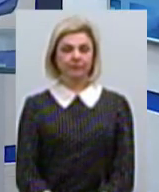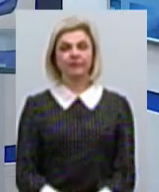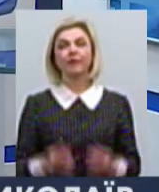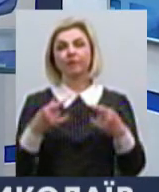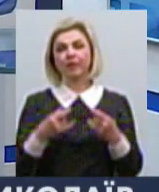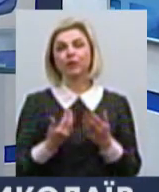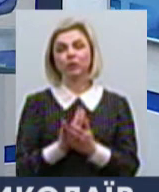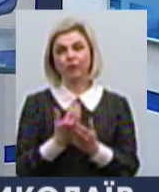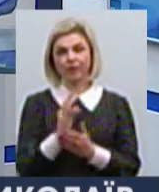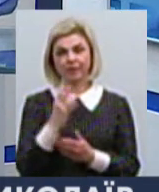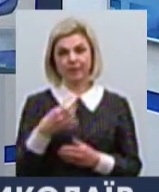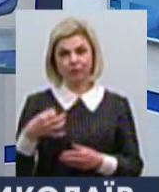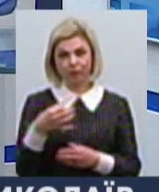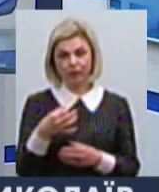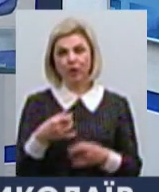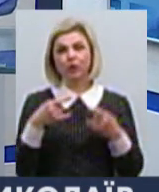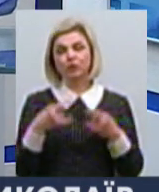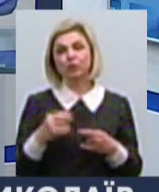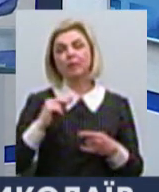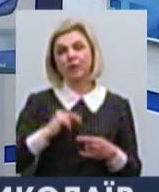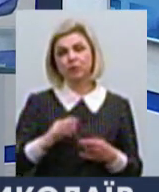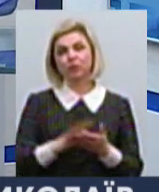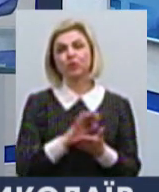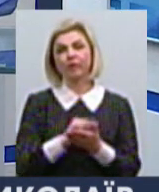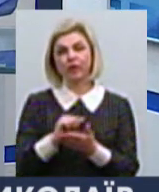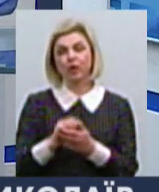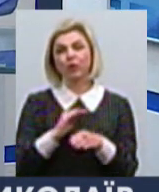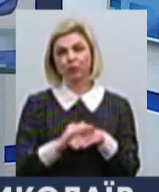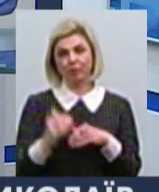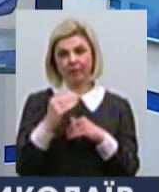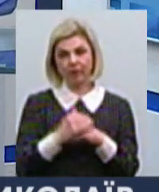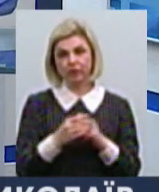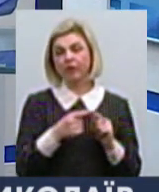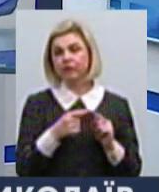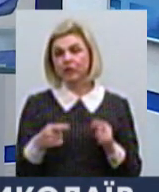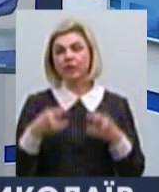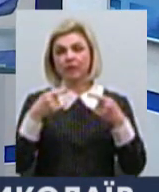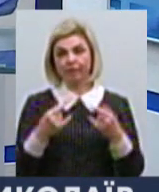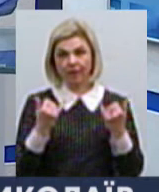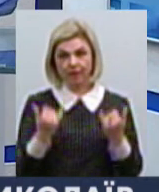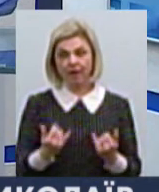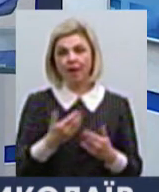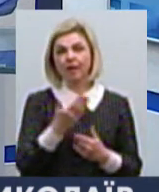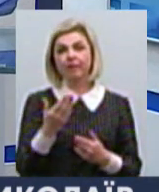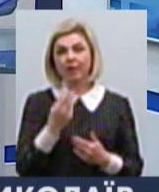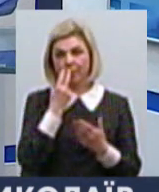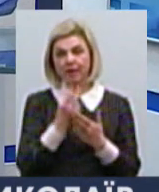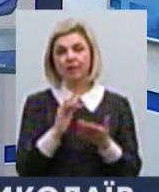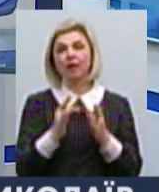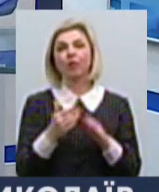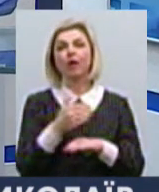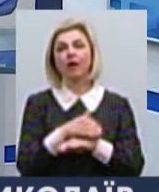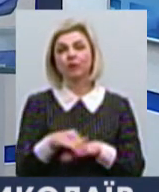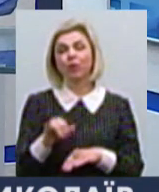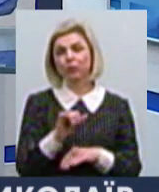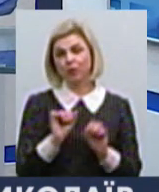В ефірі телевізійні новини Миколаївщини. У студії працює Володимир Степанов. Доброго вечора. Протягом прямого ефіру на екранах ви бачитимете нашу електронну адресу, за